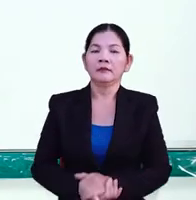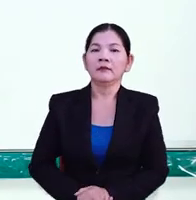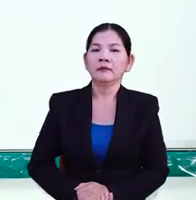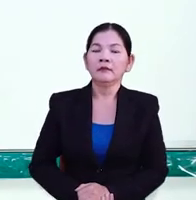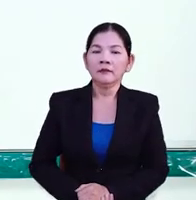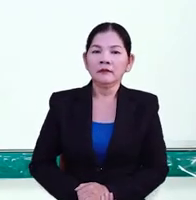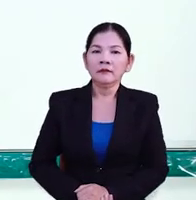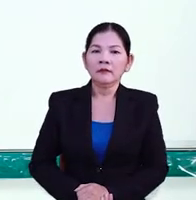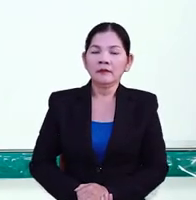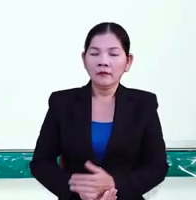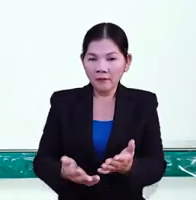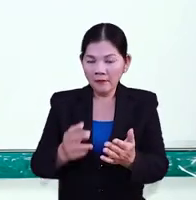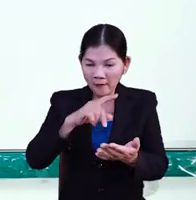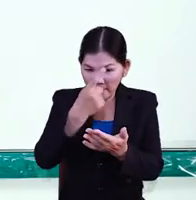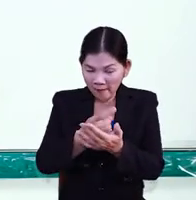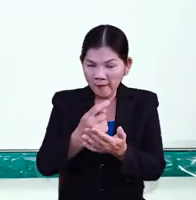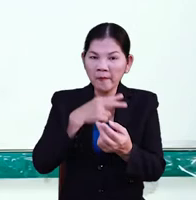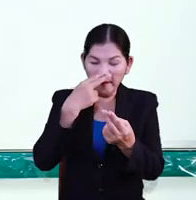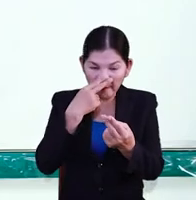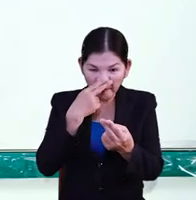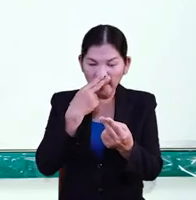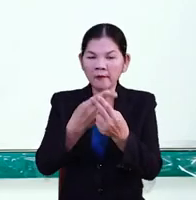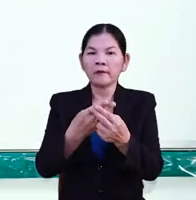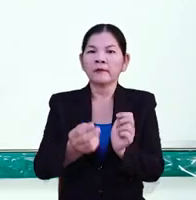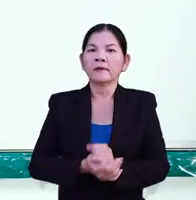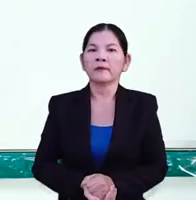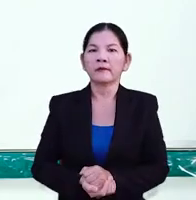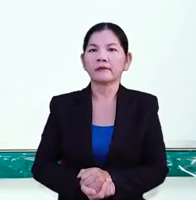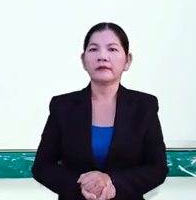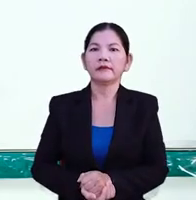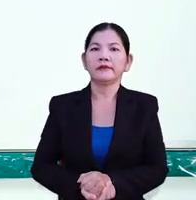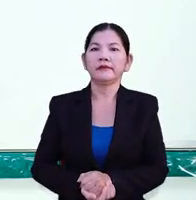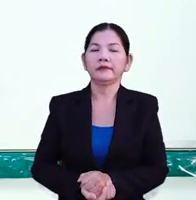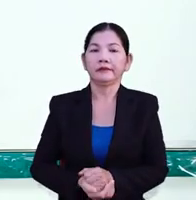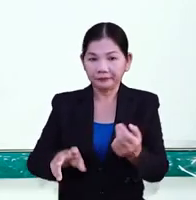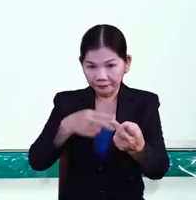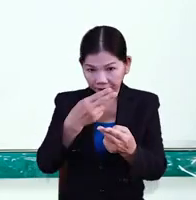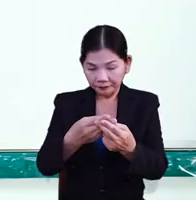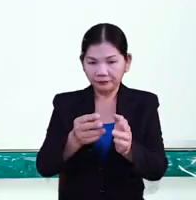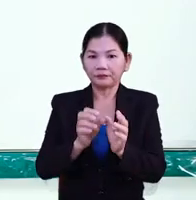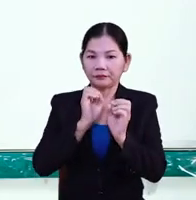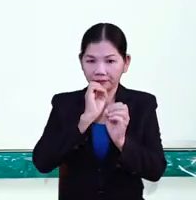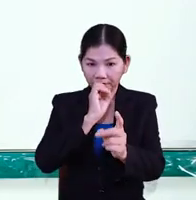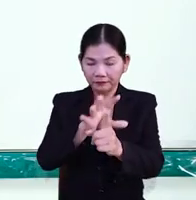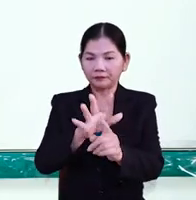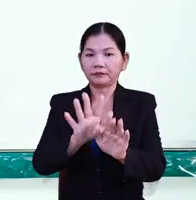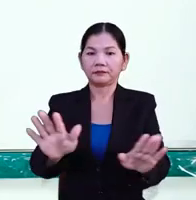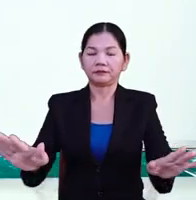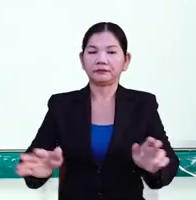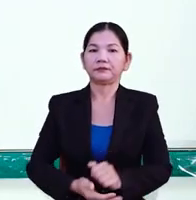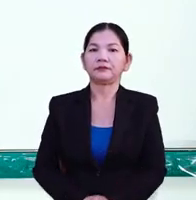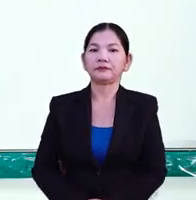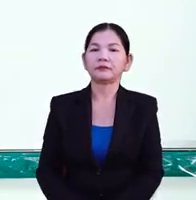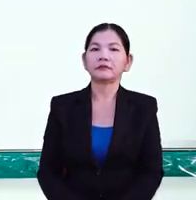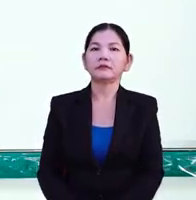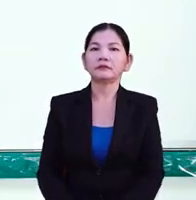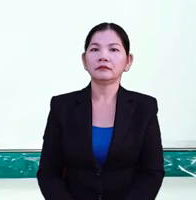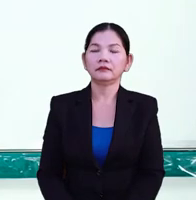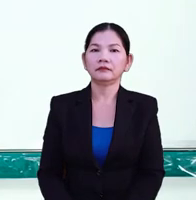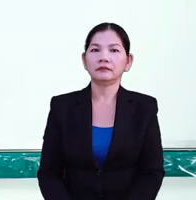កូនណាចាចាំចូលរួមឆ្លើយចាចាំចូលរួមប្រាប់ទាំងអស់គ្នា